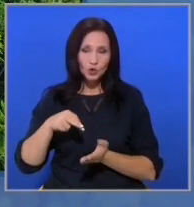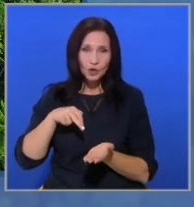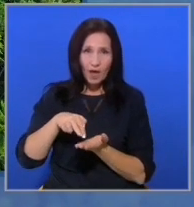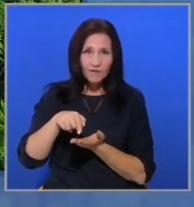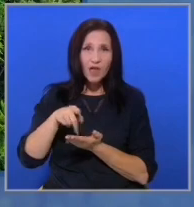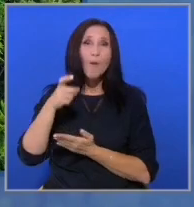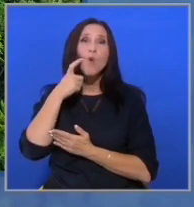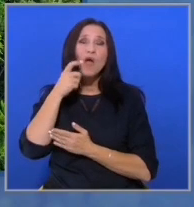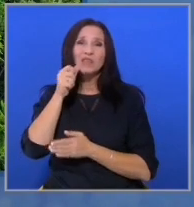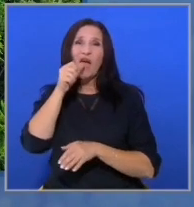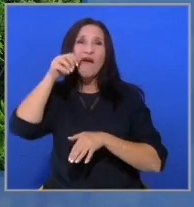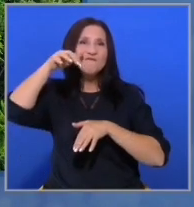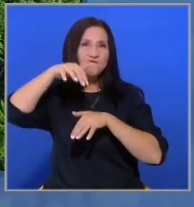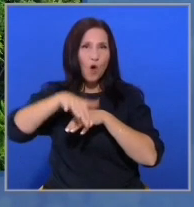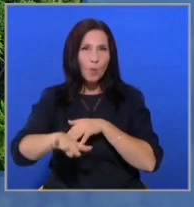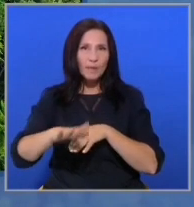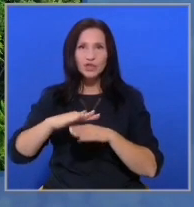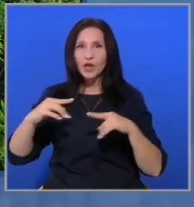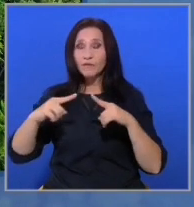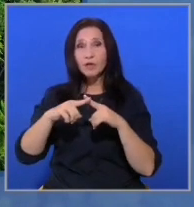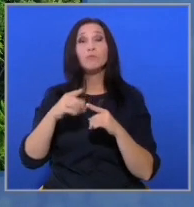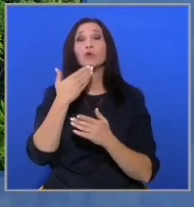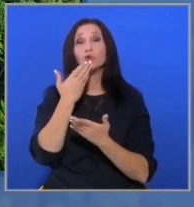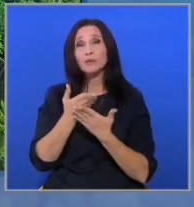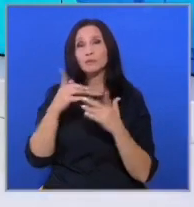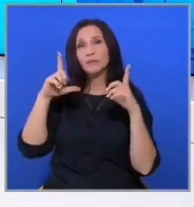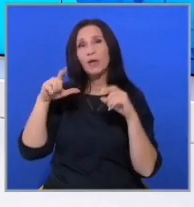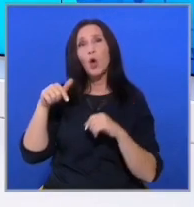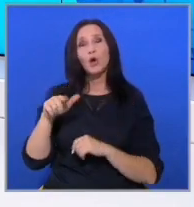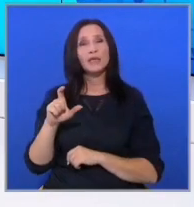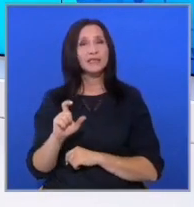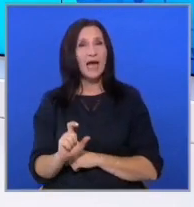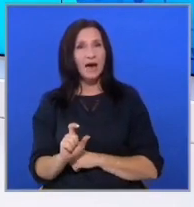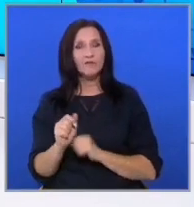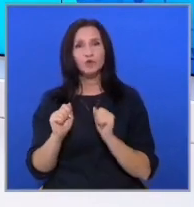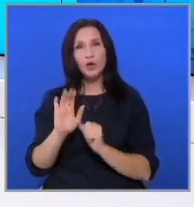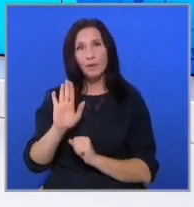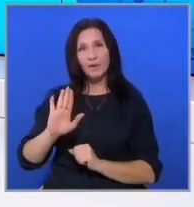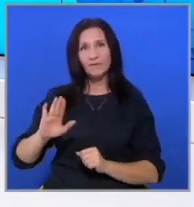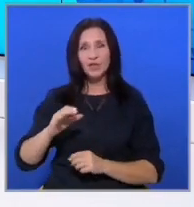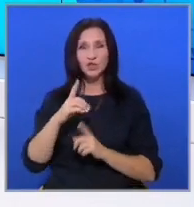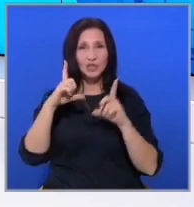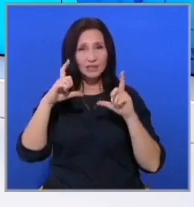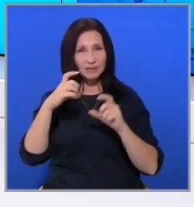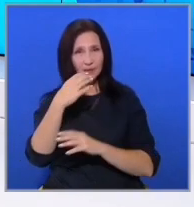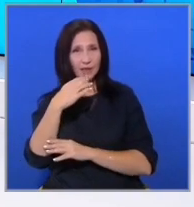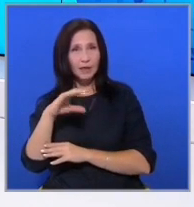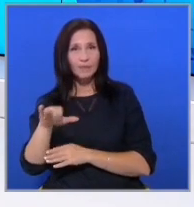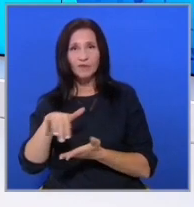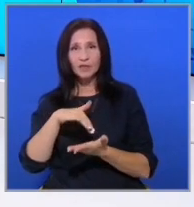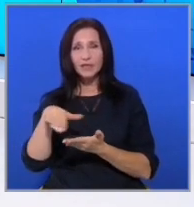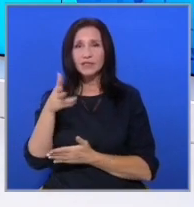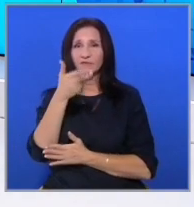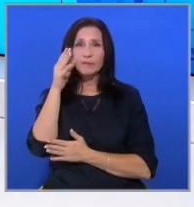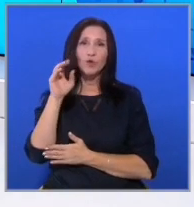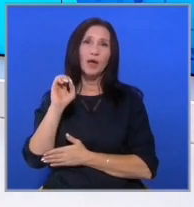към Черни връх. За снимките благодарим на Горан Ставрев. Очаквам и вашите снимки и видеа на